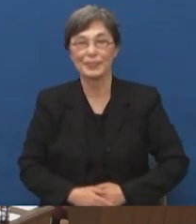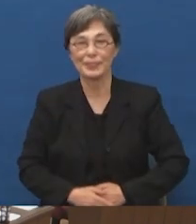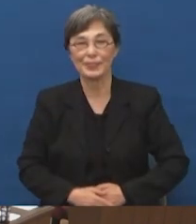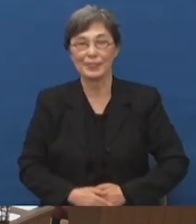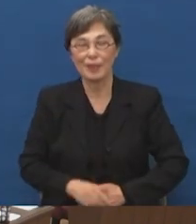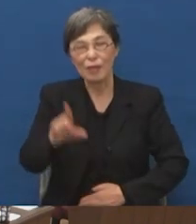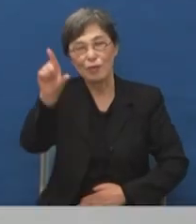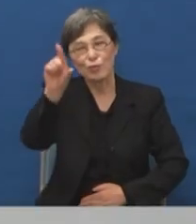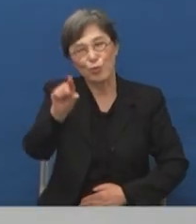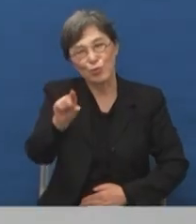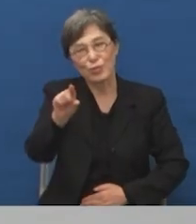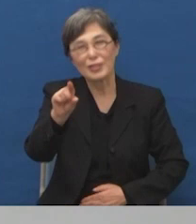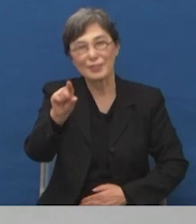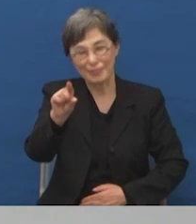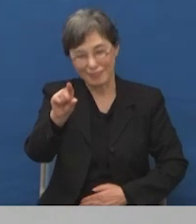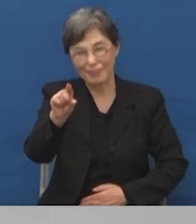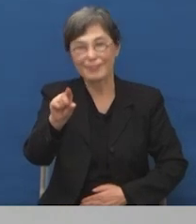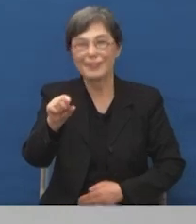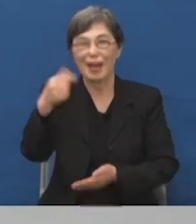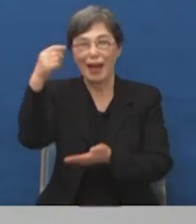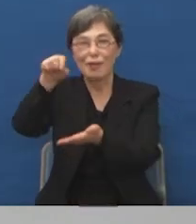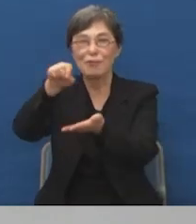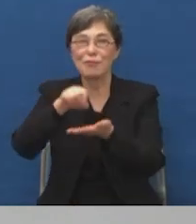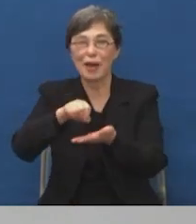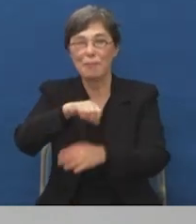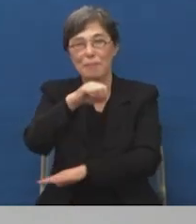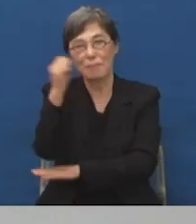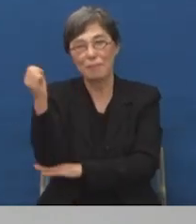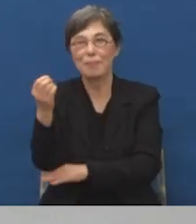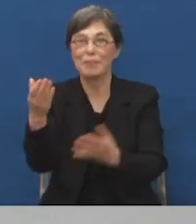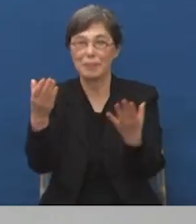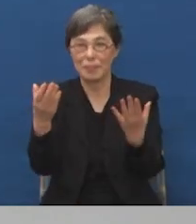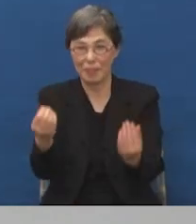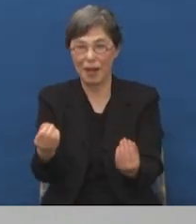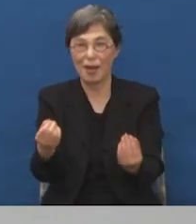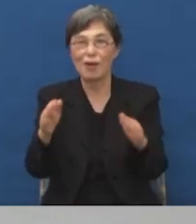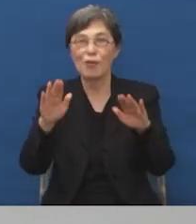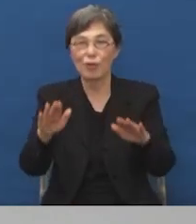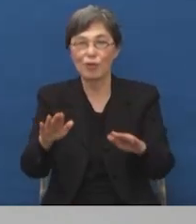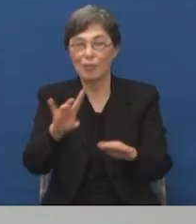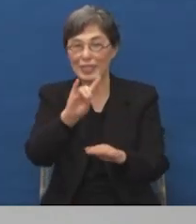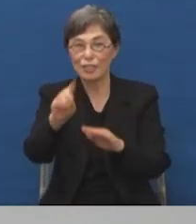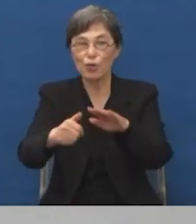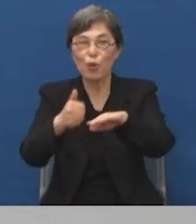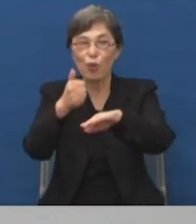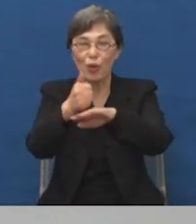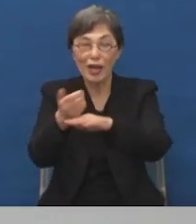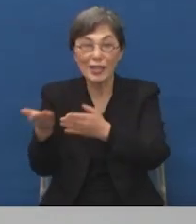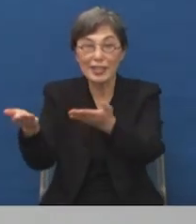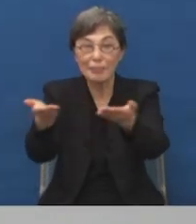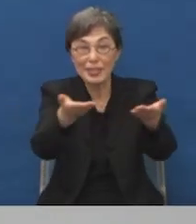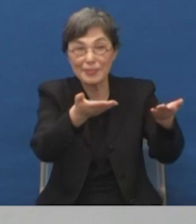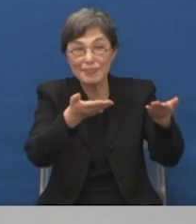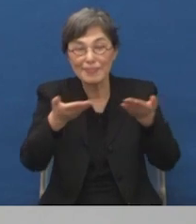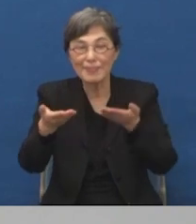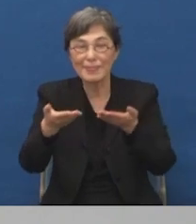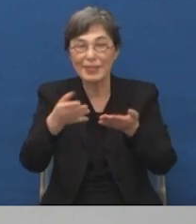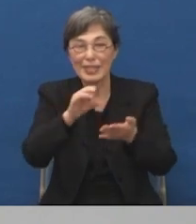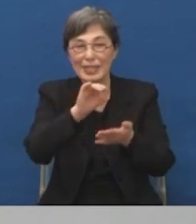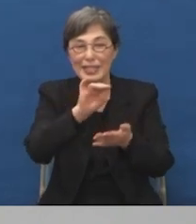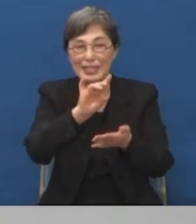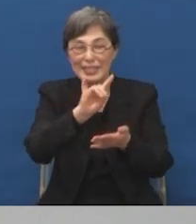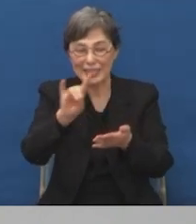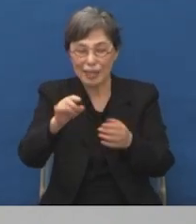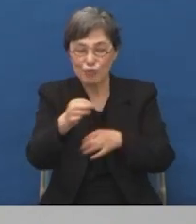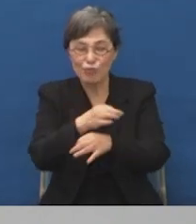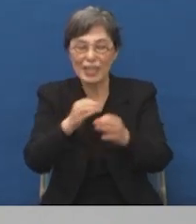少数であります。よって本案は否決されました。この場合議長からお諮りいたします。司会運営委員